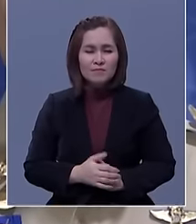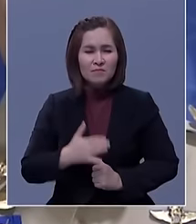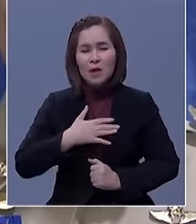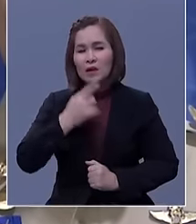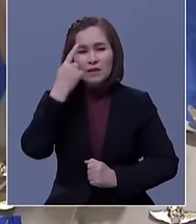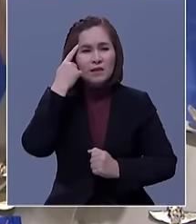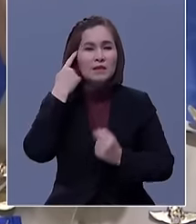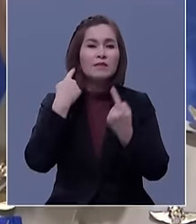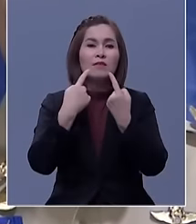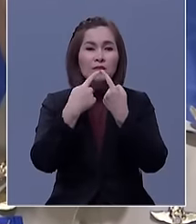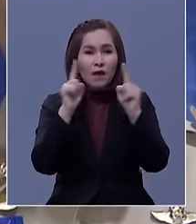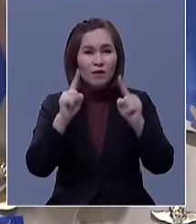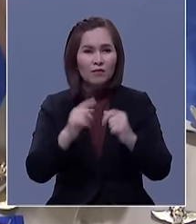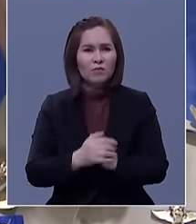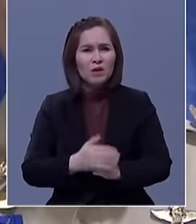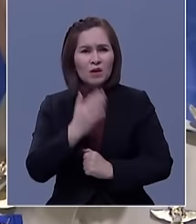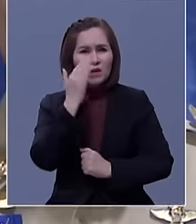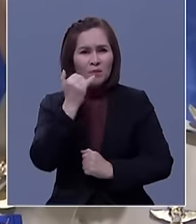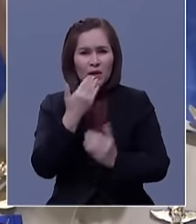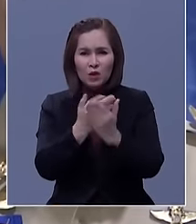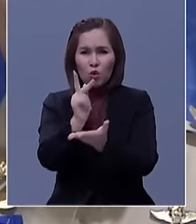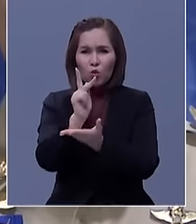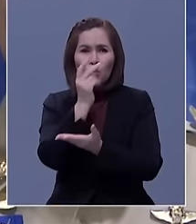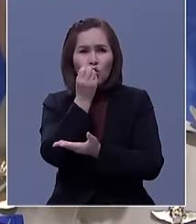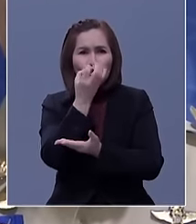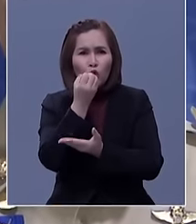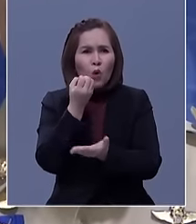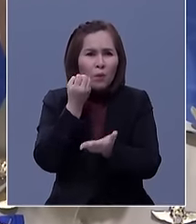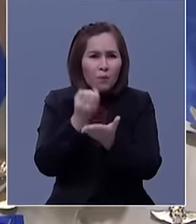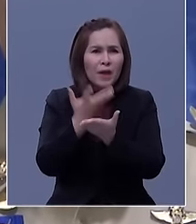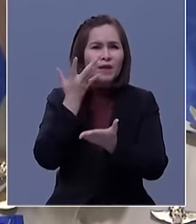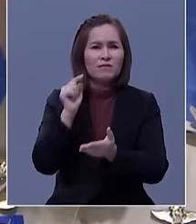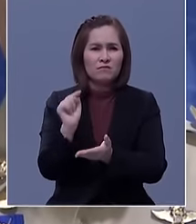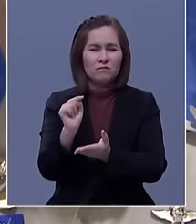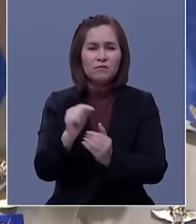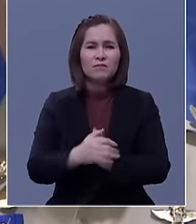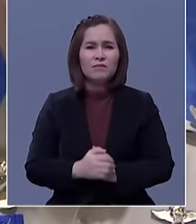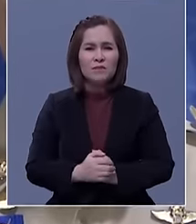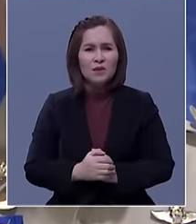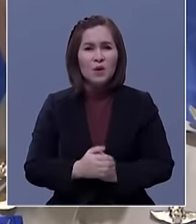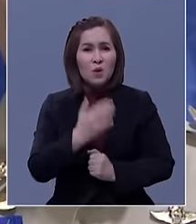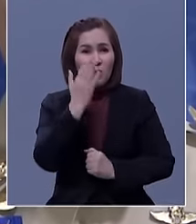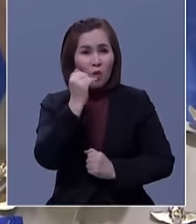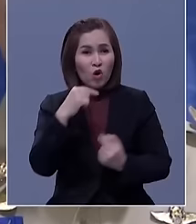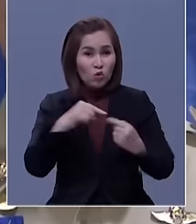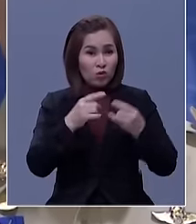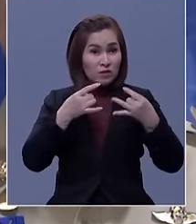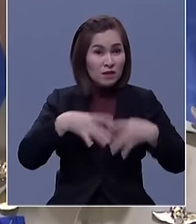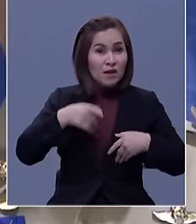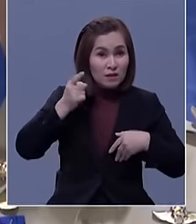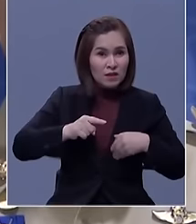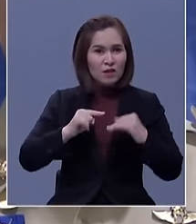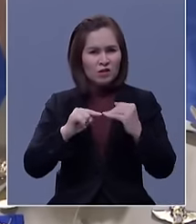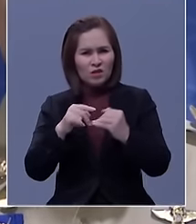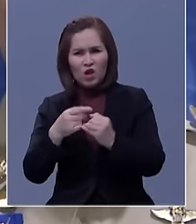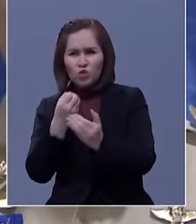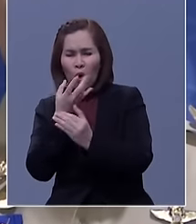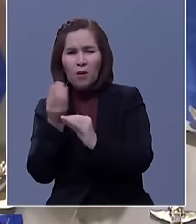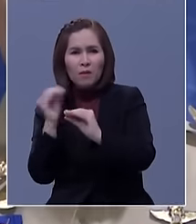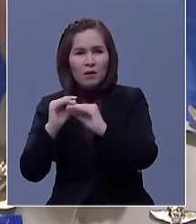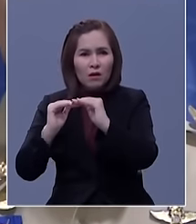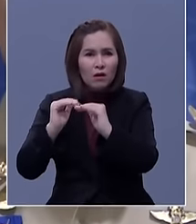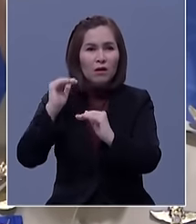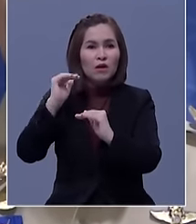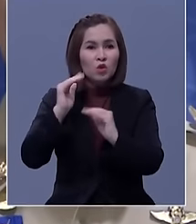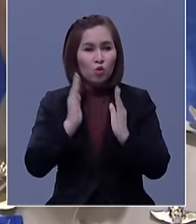ด้วยกับการที่เราจะมีดอกเบี้ยเงินกู้ในอัตราที่สูงเกินกว่าระดับความเสี่ยงและเกินกว่าศักยภาพของผู้